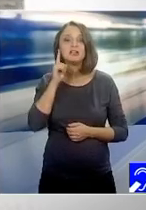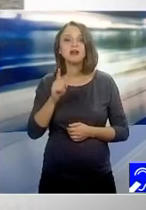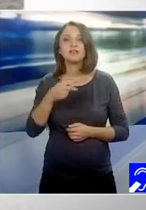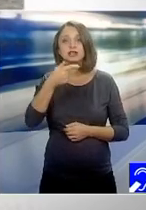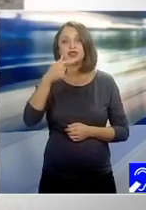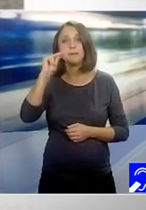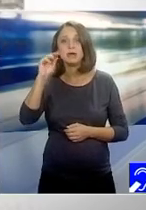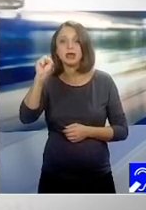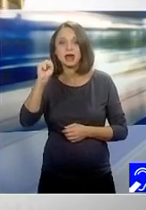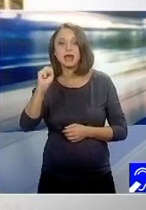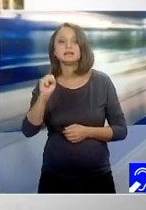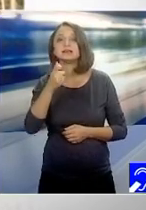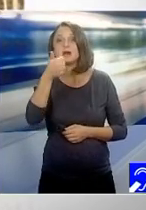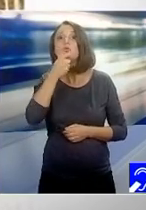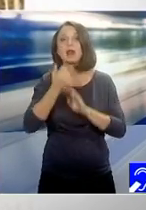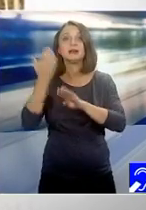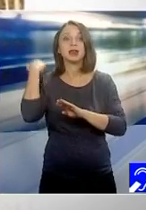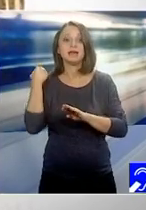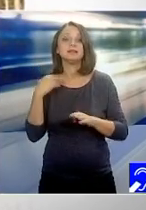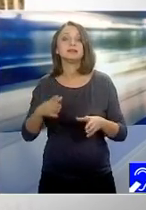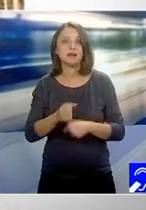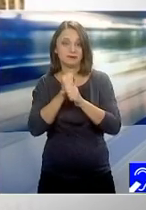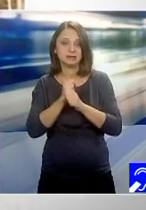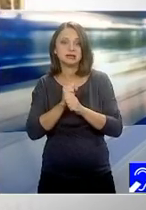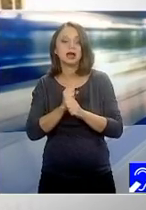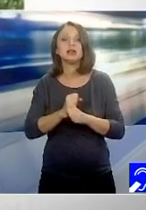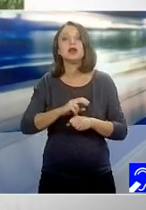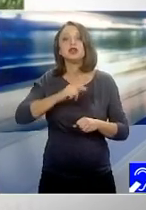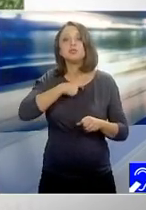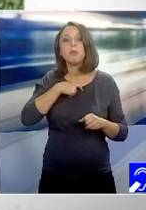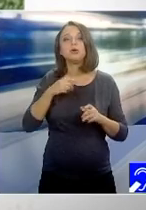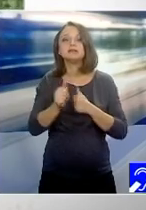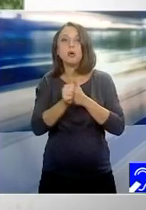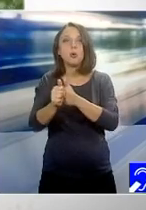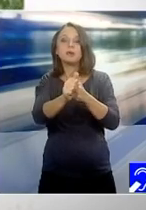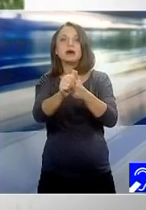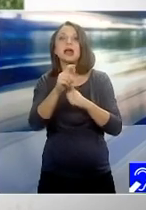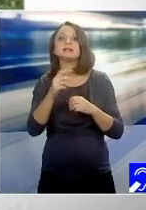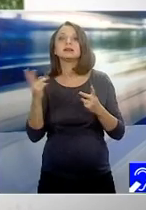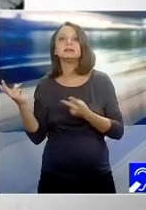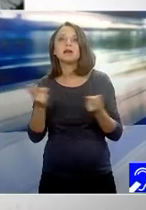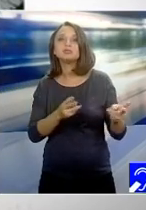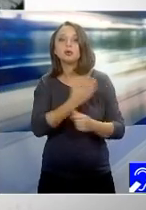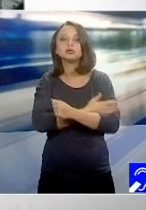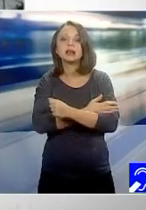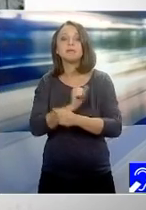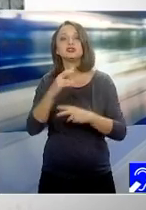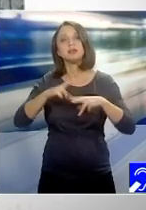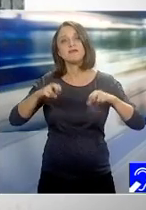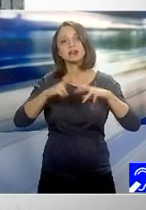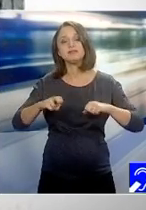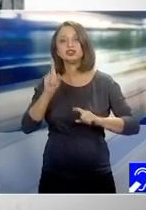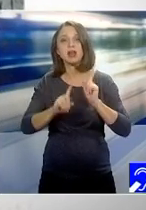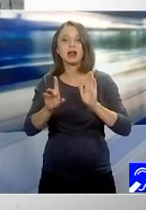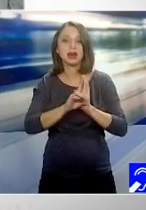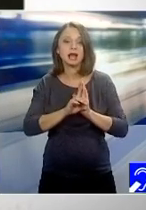GPS pus în funcțiune acum un an. Acesta permite urmărirea transporturilor de lemne din pădure până la destinație, dar și verificarea legalităților prin